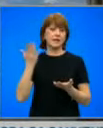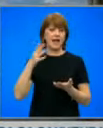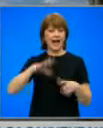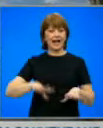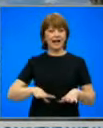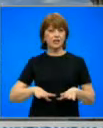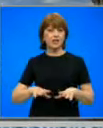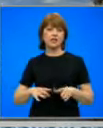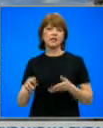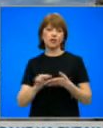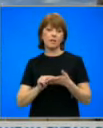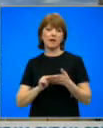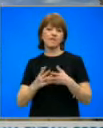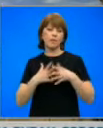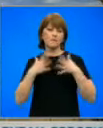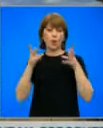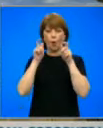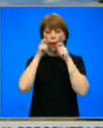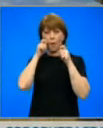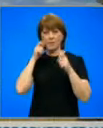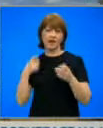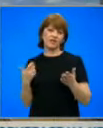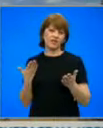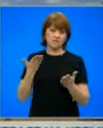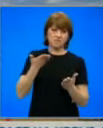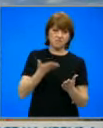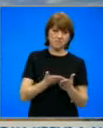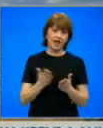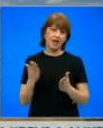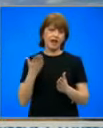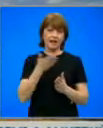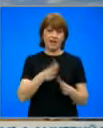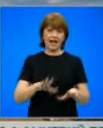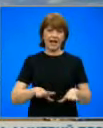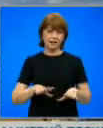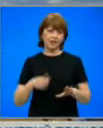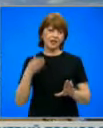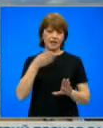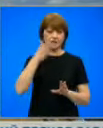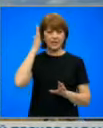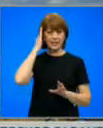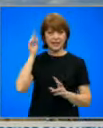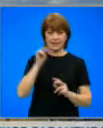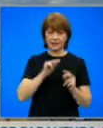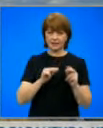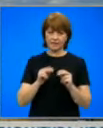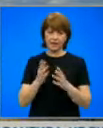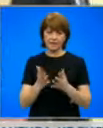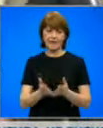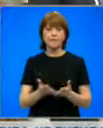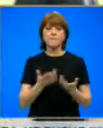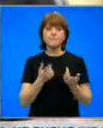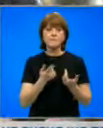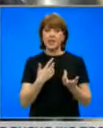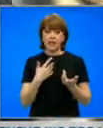сигнали директно, каквато възможност има и чрез сайта на Европрокуратурата. От държавното обвинение отказват коментар дали са искали такъв